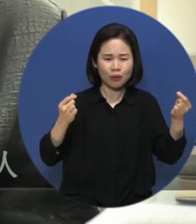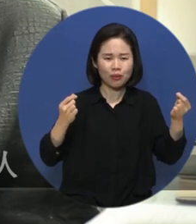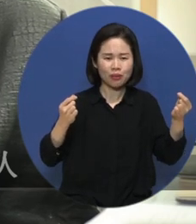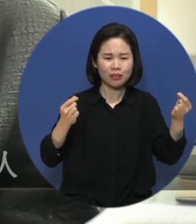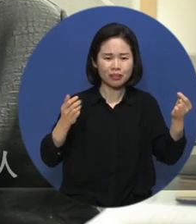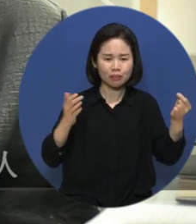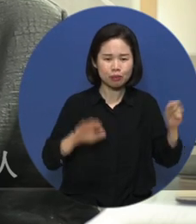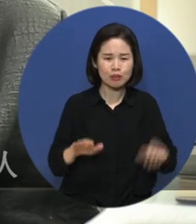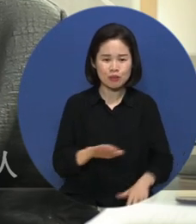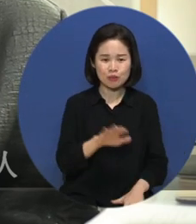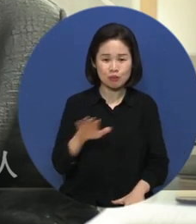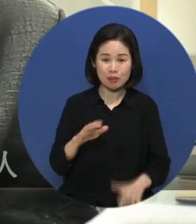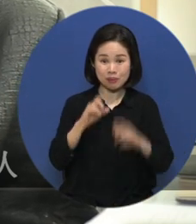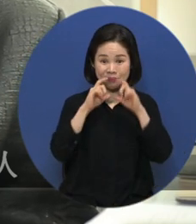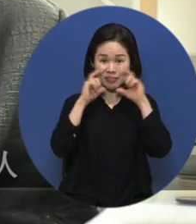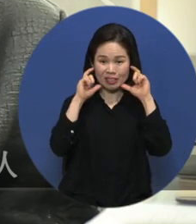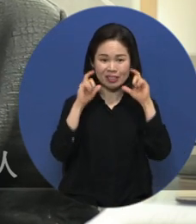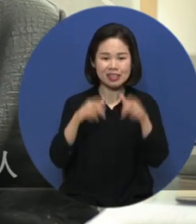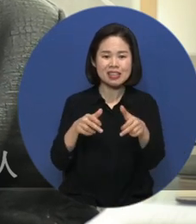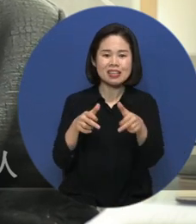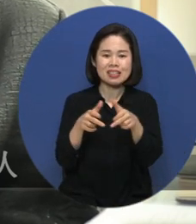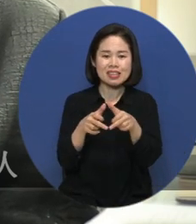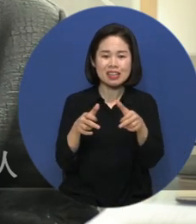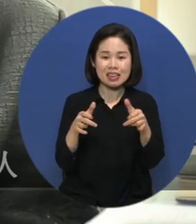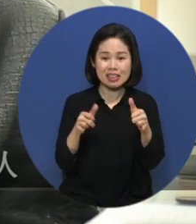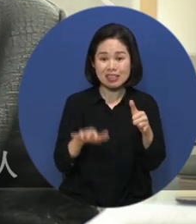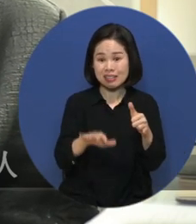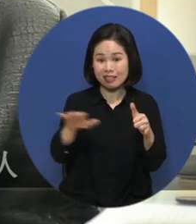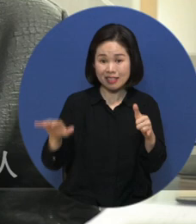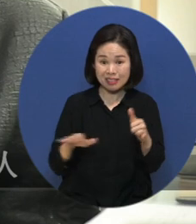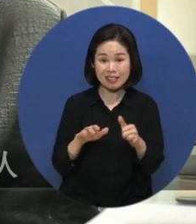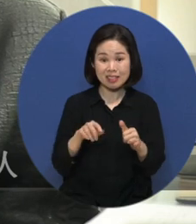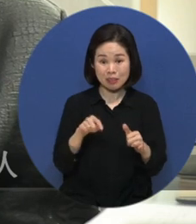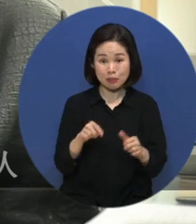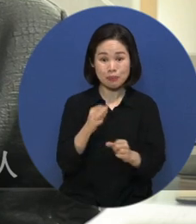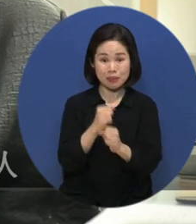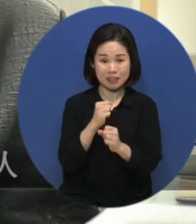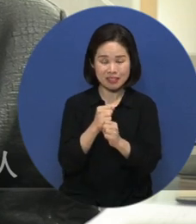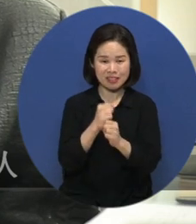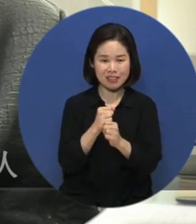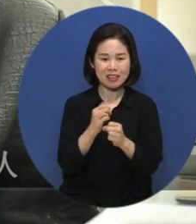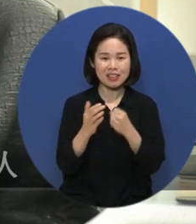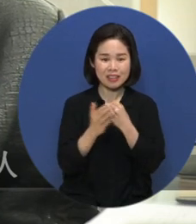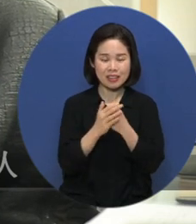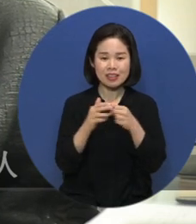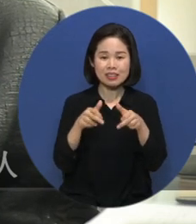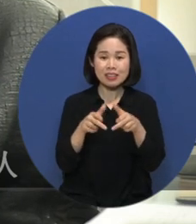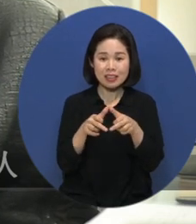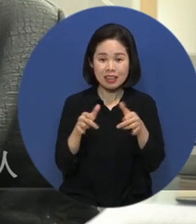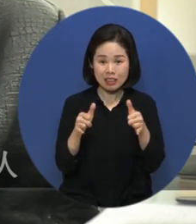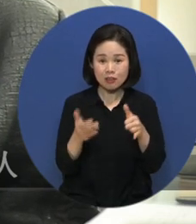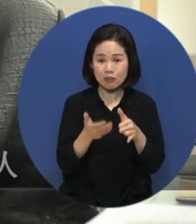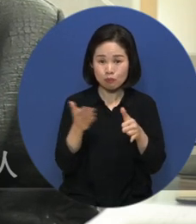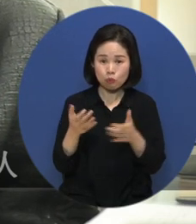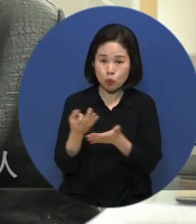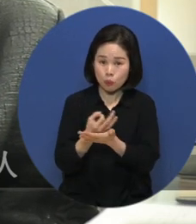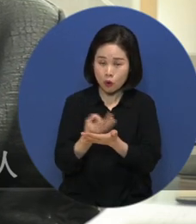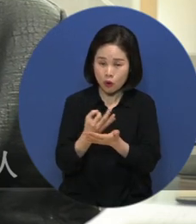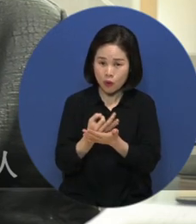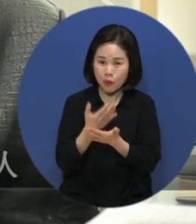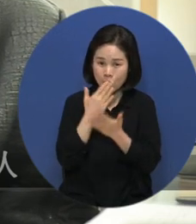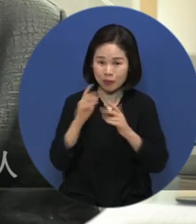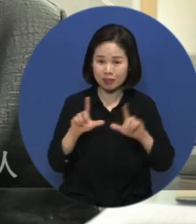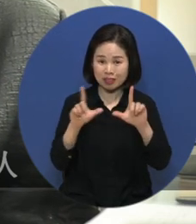저희 마스크는 우리 장애인분들이 이것을 만듦으로 인해서 장애인분들의 생계가 이루어지고 또